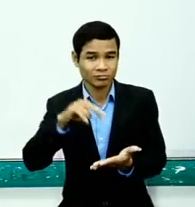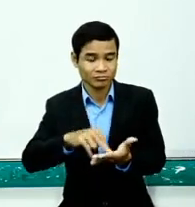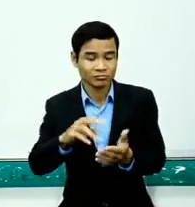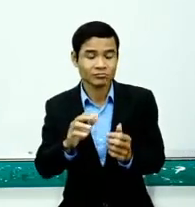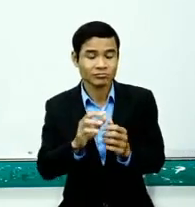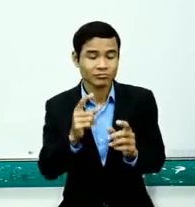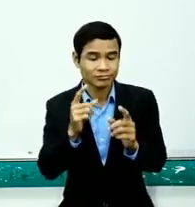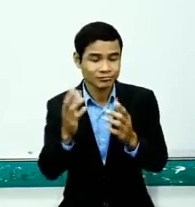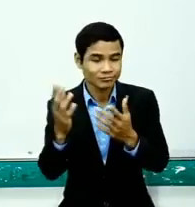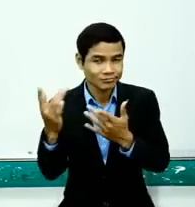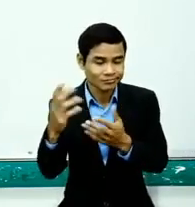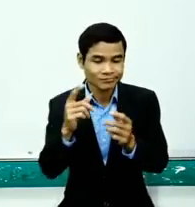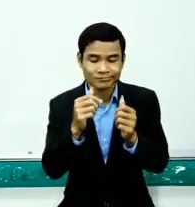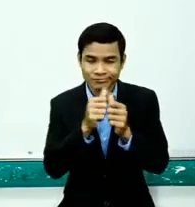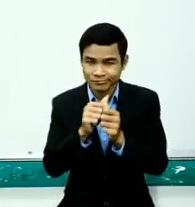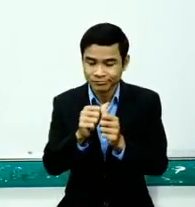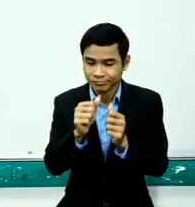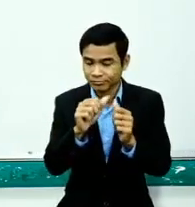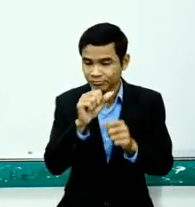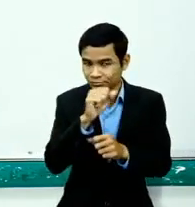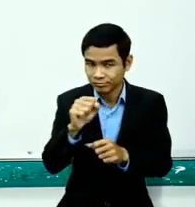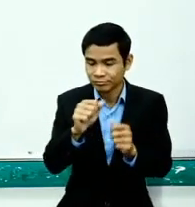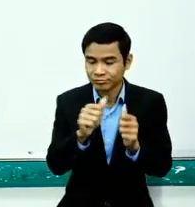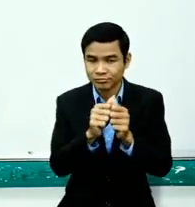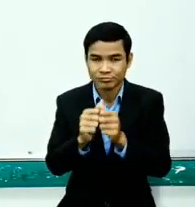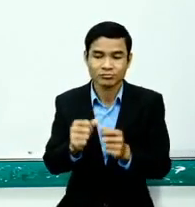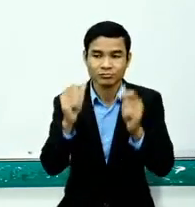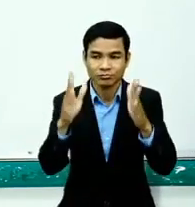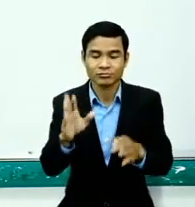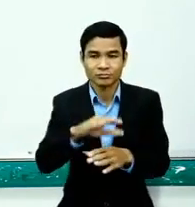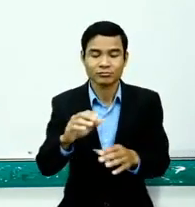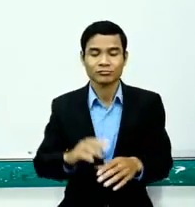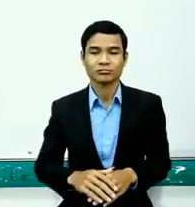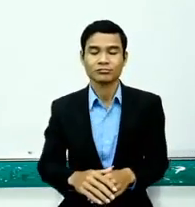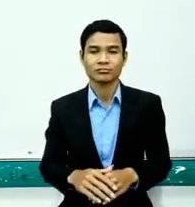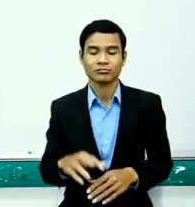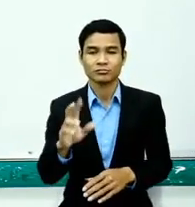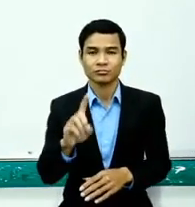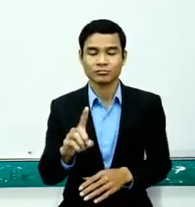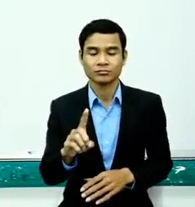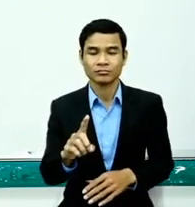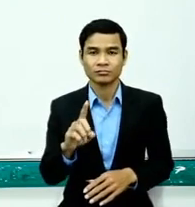ងចាំច្រៀងជាមួយអ្នកគ្រូតែម្ដងក៏បានដែរណាអ្នកគ្រូរាប់ជូន